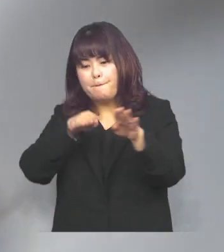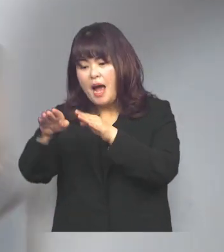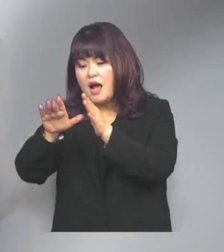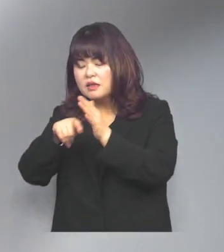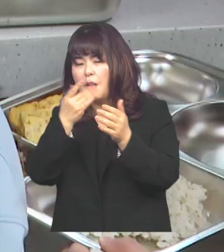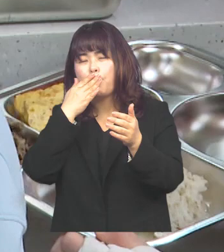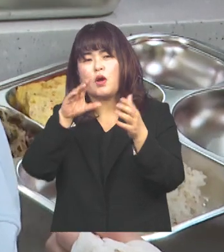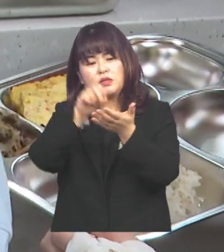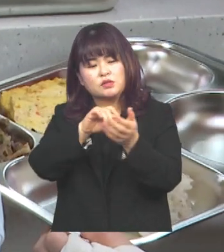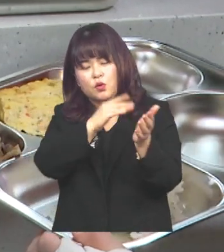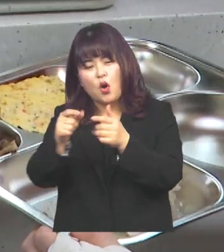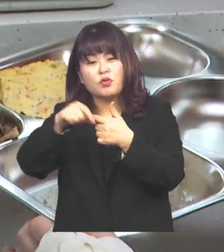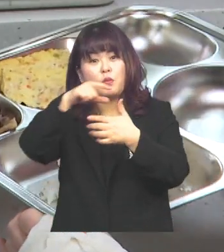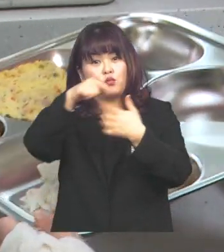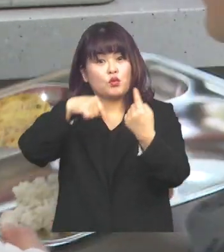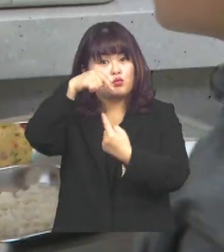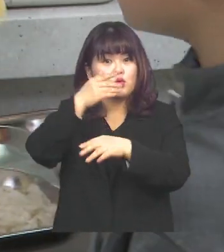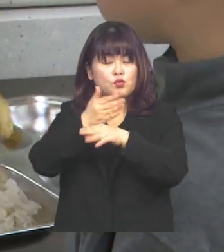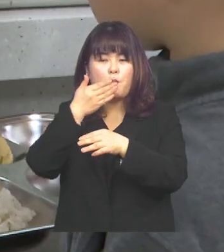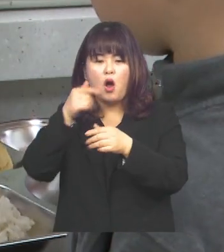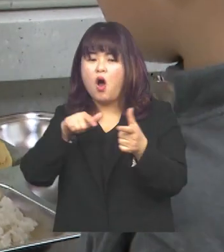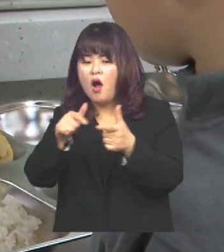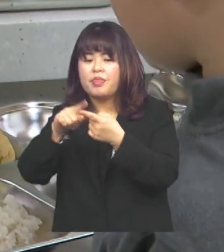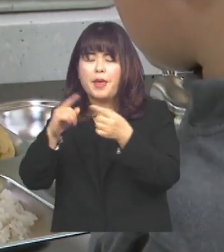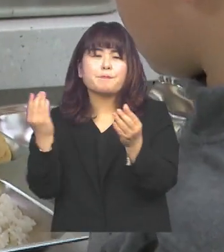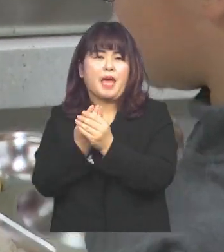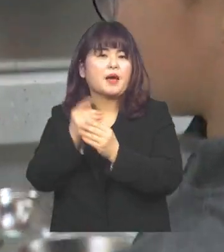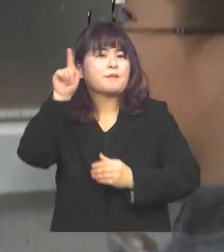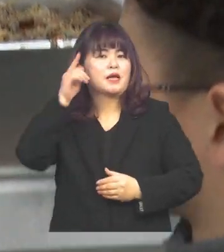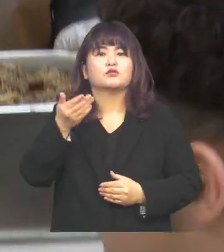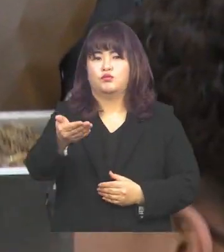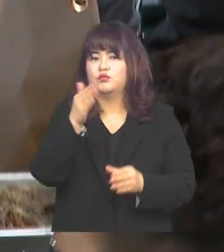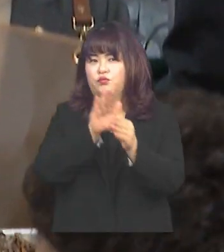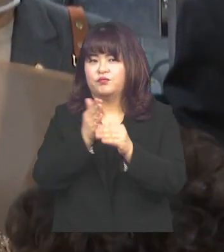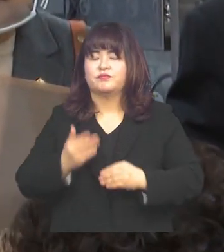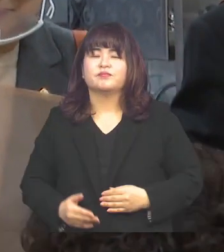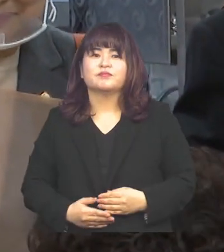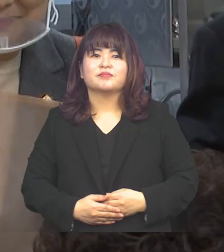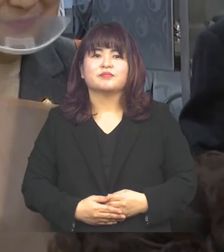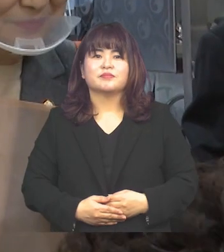프로그램을 운영하며 두우 관계 형성과 식사까지 제공하는 완성형 돌봄 서비스를 제공합니다.